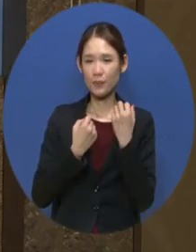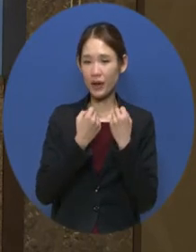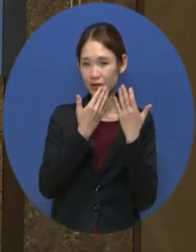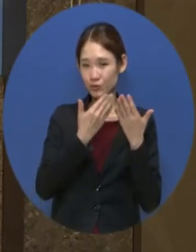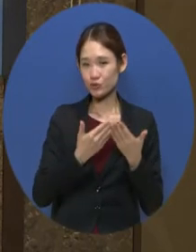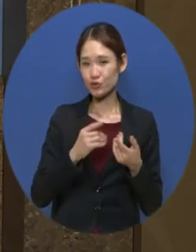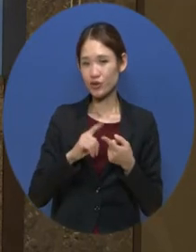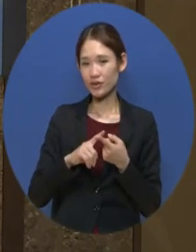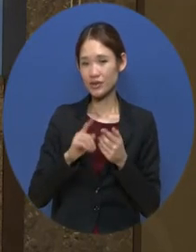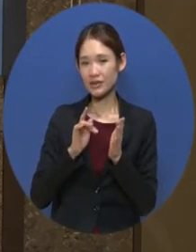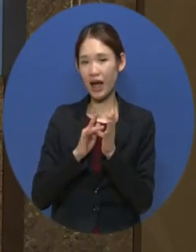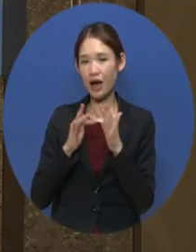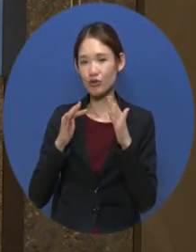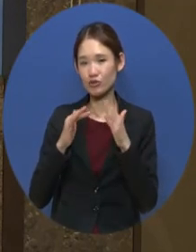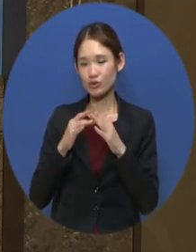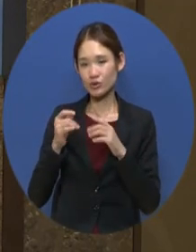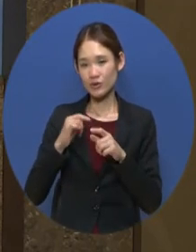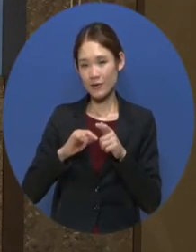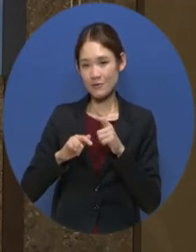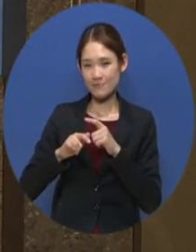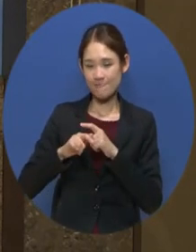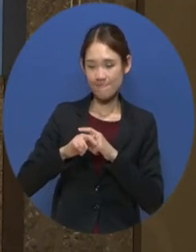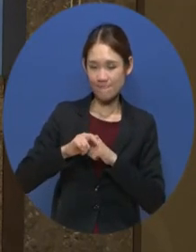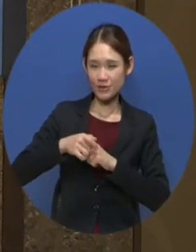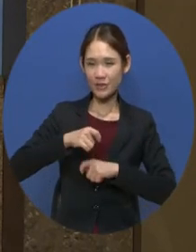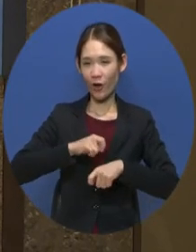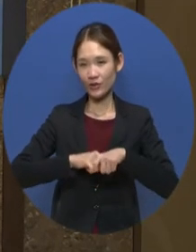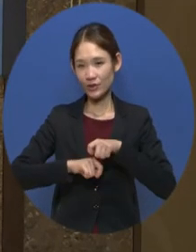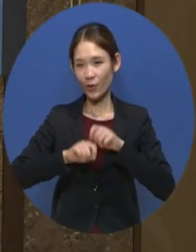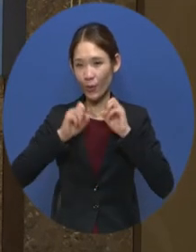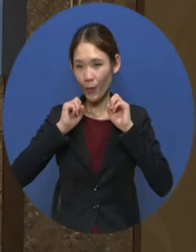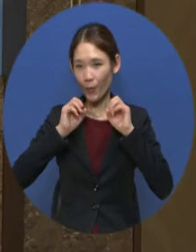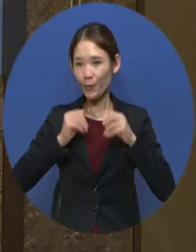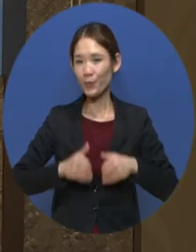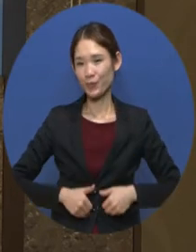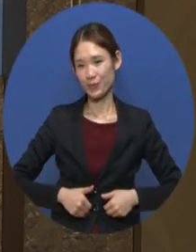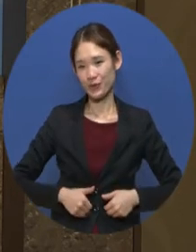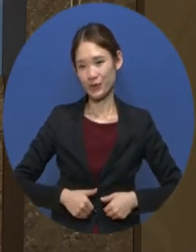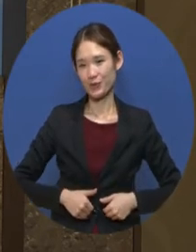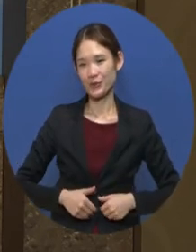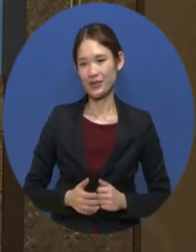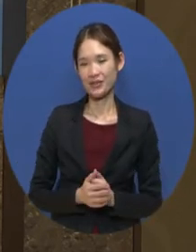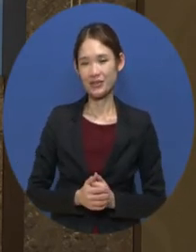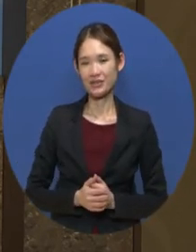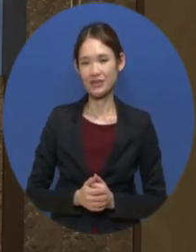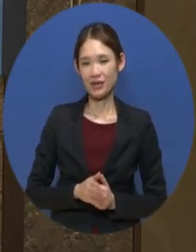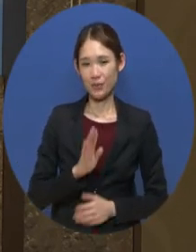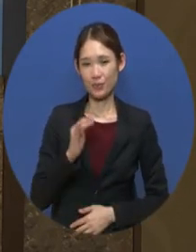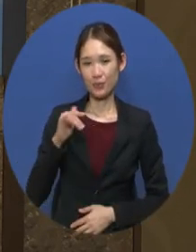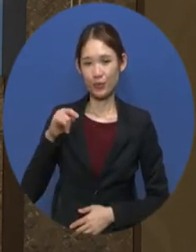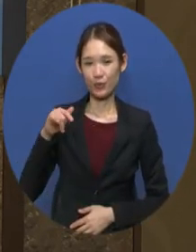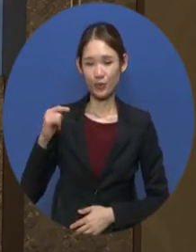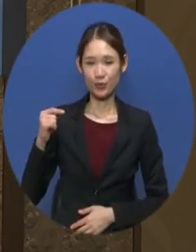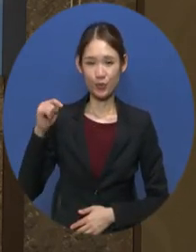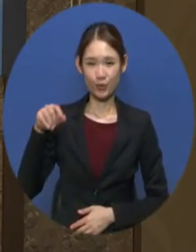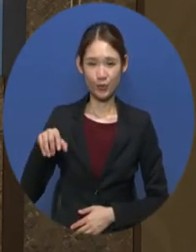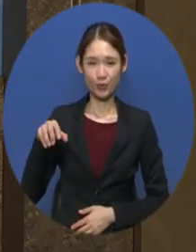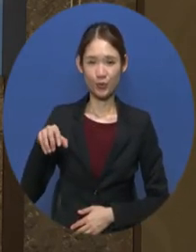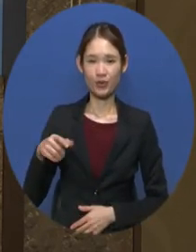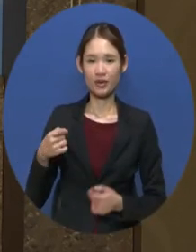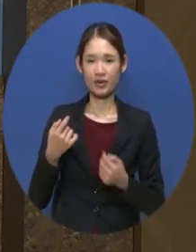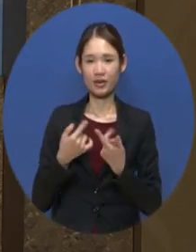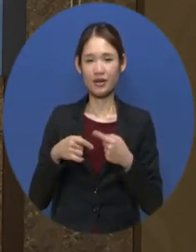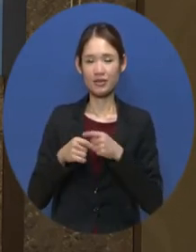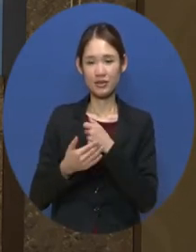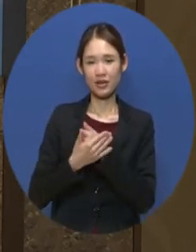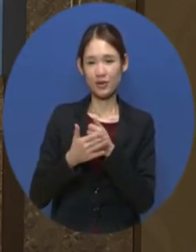것처럼 약국에서도 네. 좀 적극적으로 홍보 좀 해주시고 네네. 그리고 어떤 그 보건소라든지 이런 데서도 같이